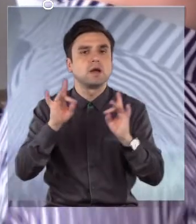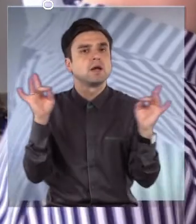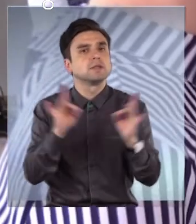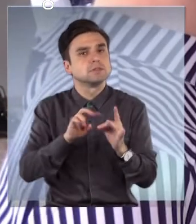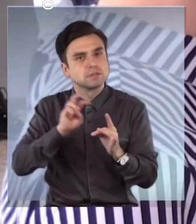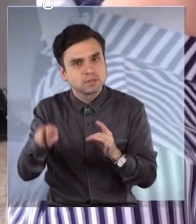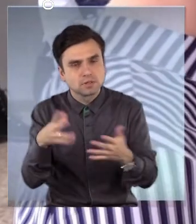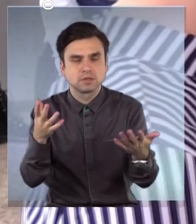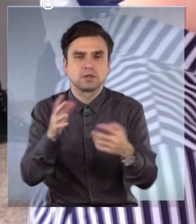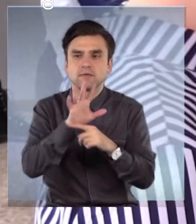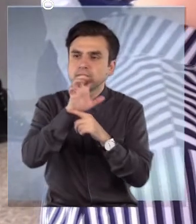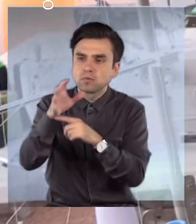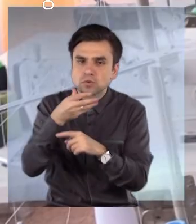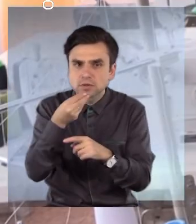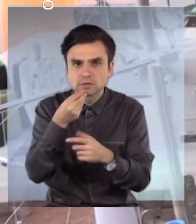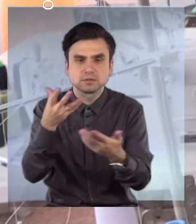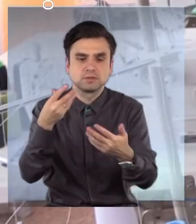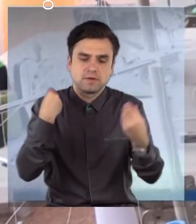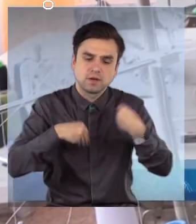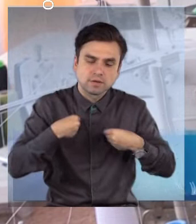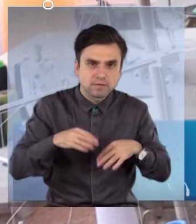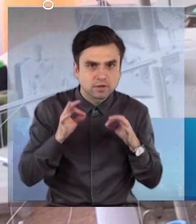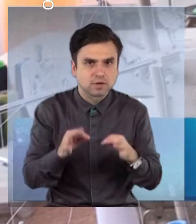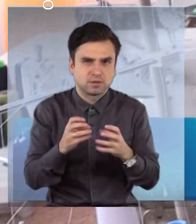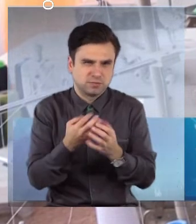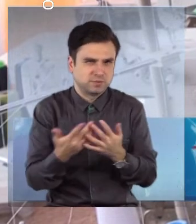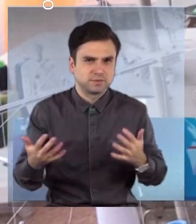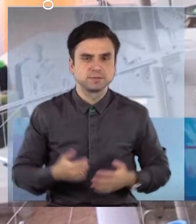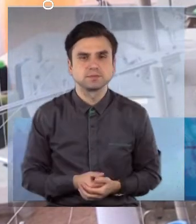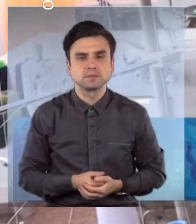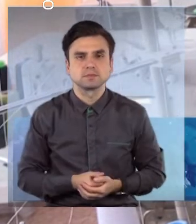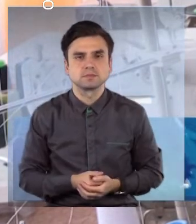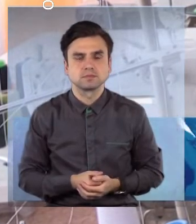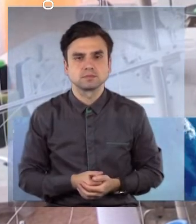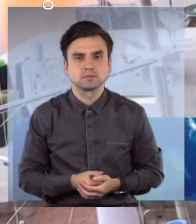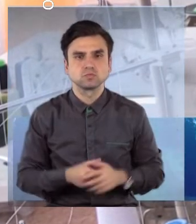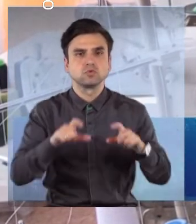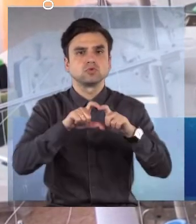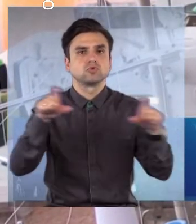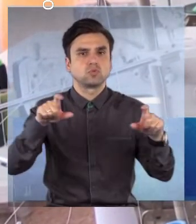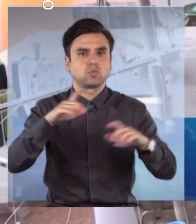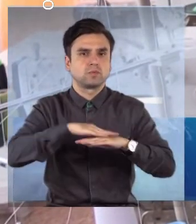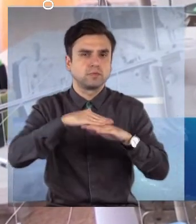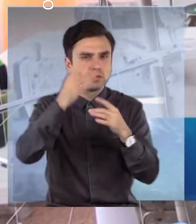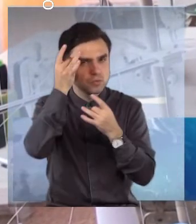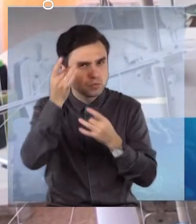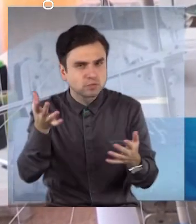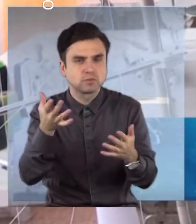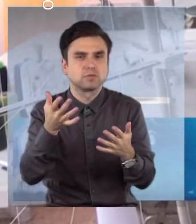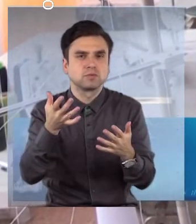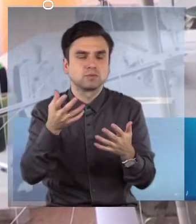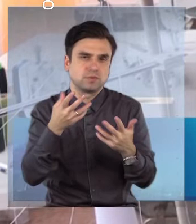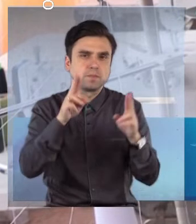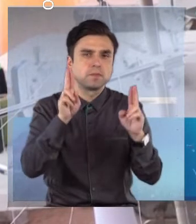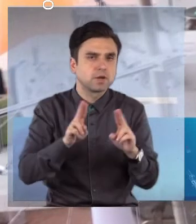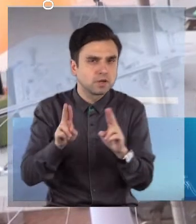та етиці у одязі. Школа етикету правила успіху, правила етикету. Вона проходить